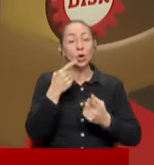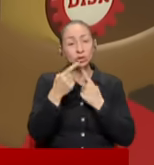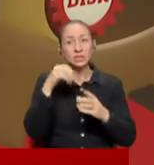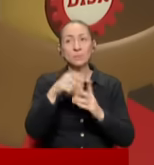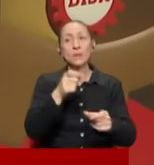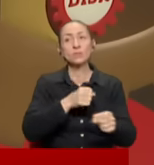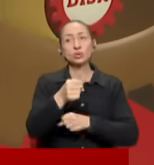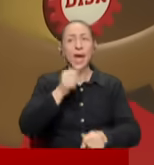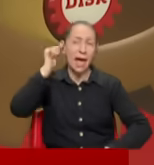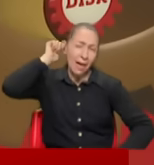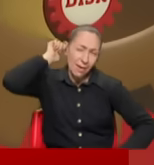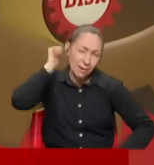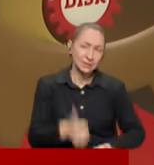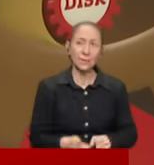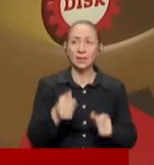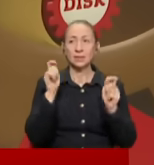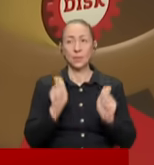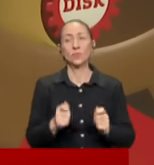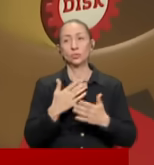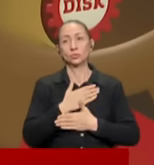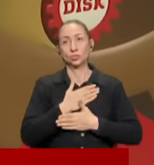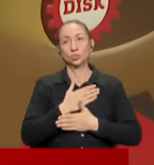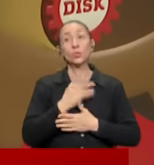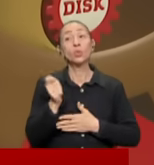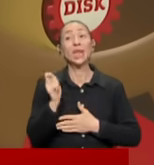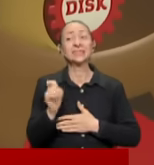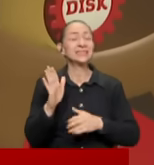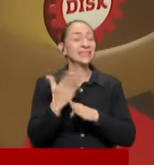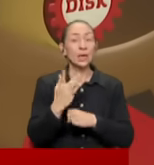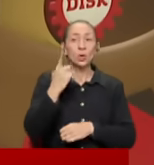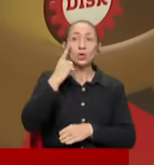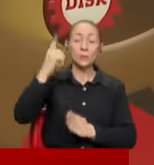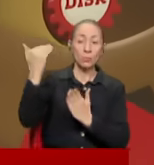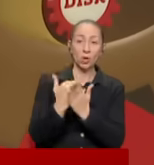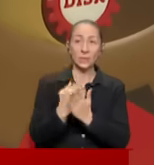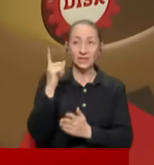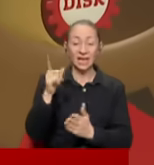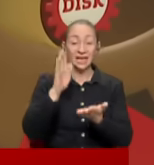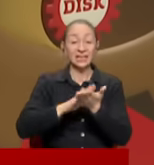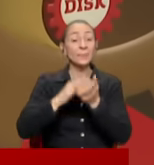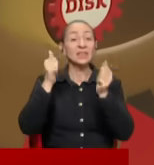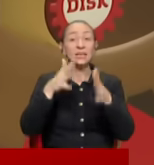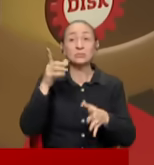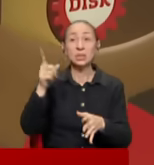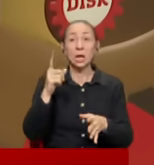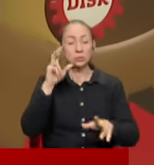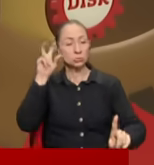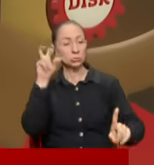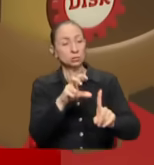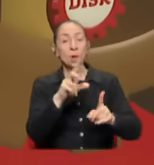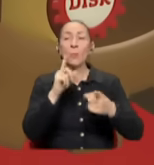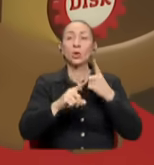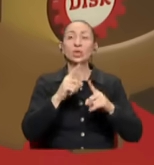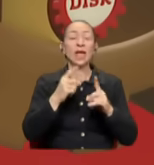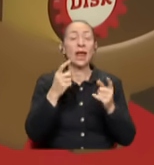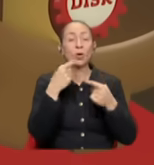bir mücadeleyi her zaman gündemimize tutmak zorundayız. Çünkü hükümetin programında kıdem tazminatına göz diken